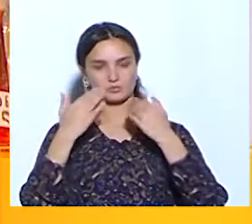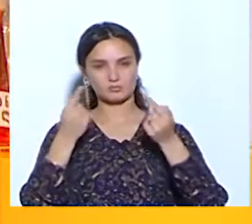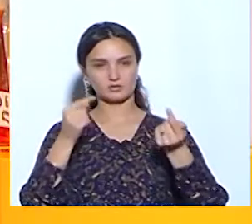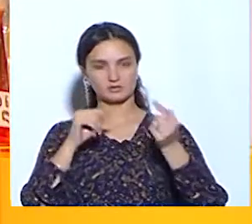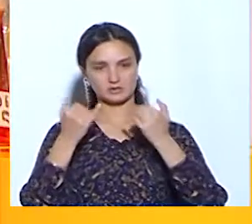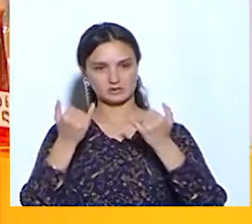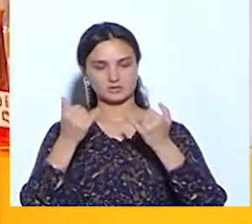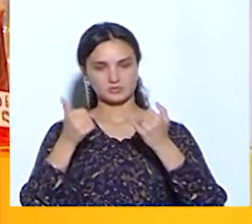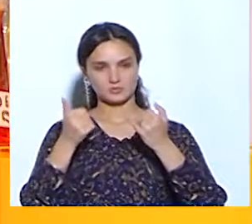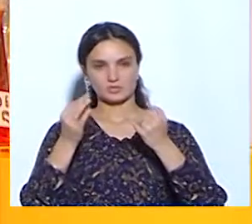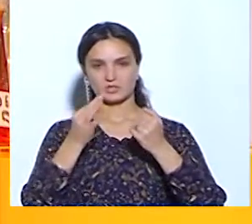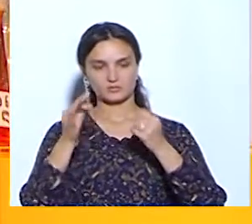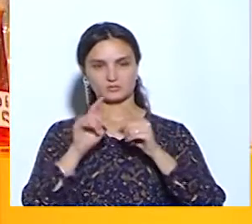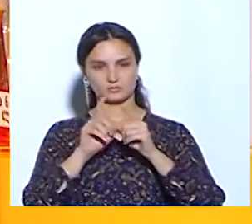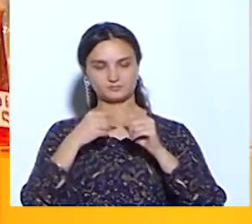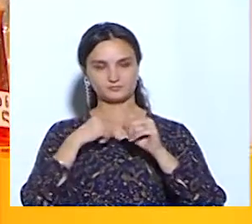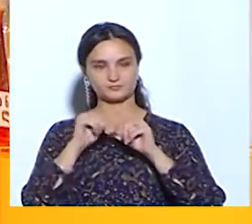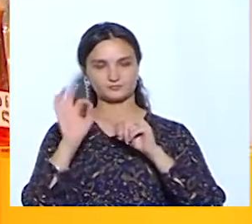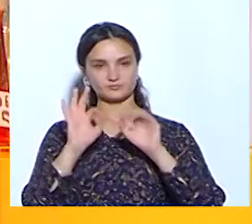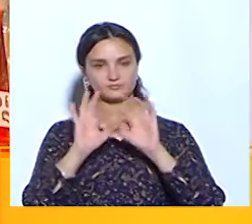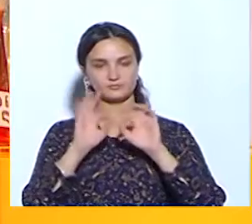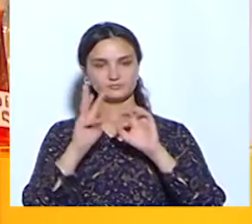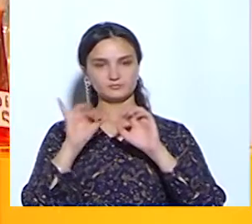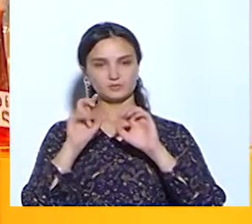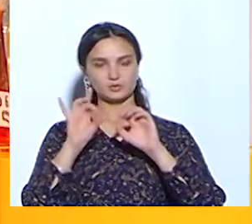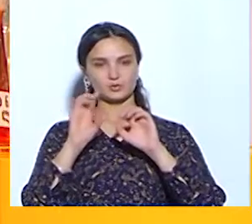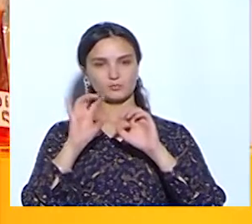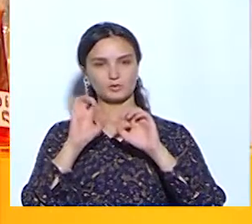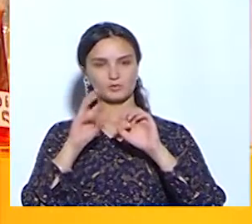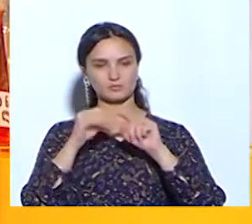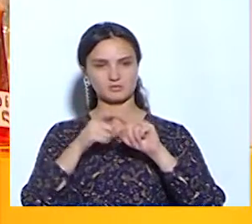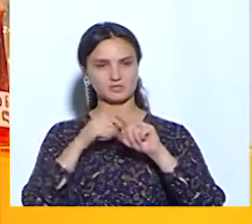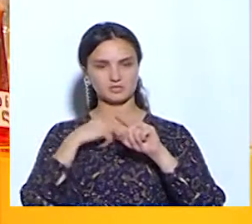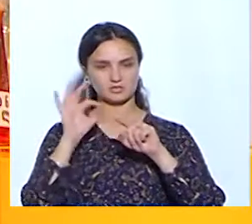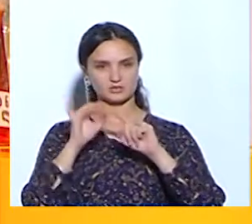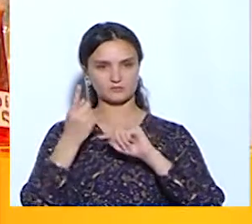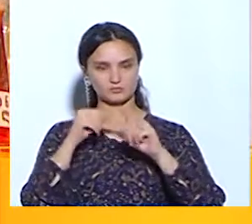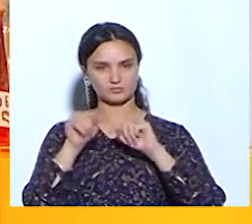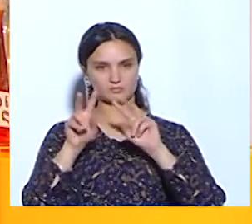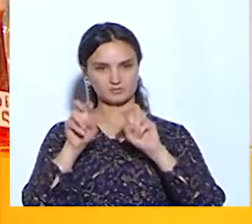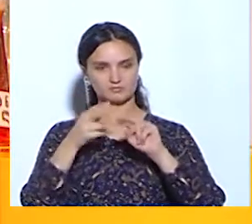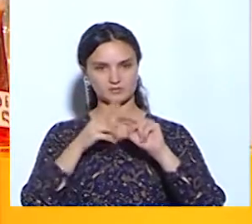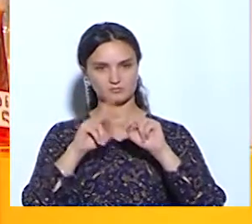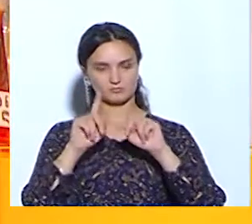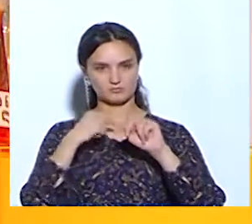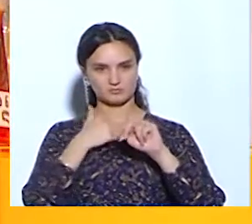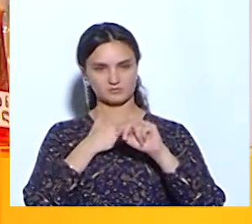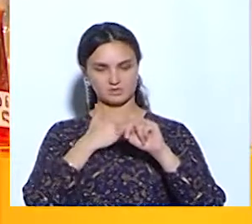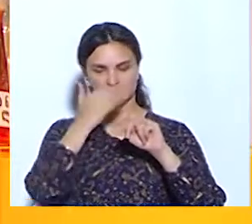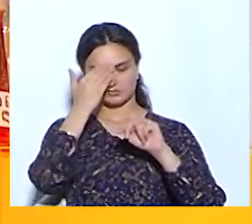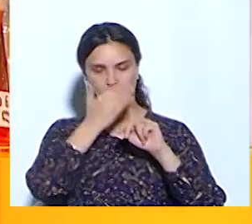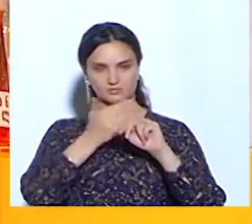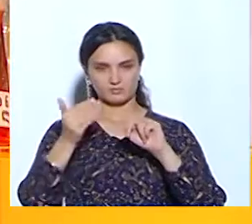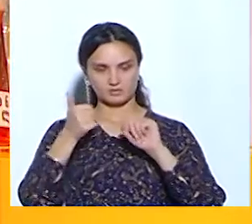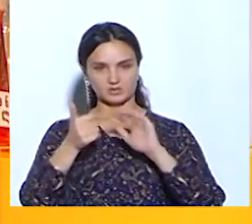Დღეს, როგორც არასდროს, ჩვენ ხშირად ვსაუბრობთ მიკრობიომზე. Მე ძალიან ხშირად უბრუნდები ამ თემას, იმიტომ რომ მე მინდა, რომ